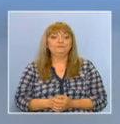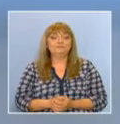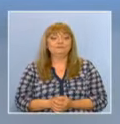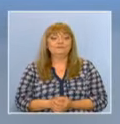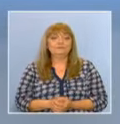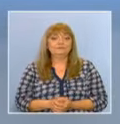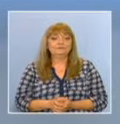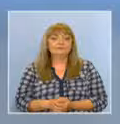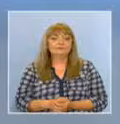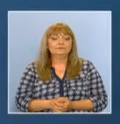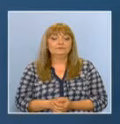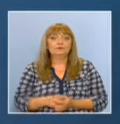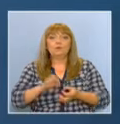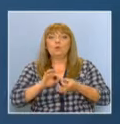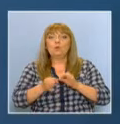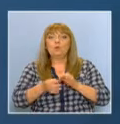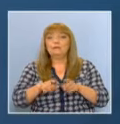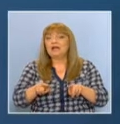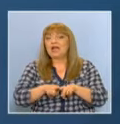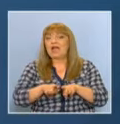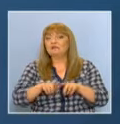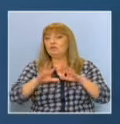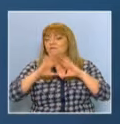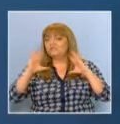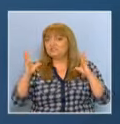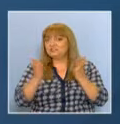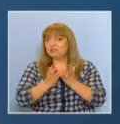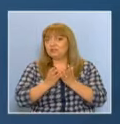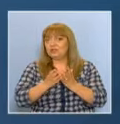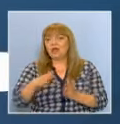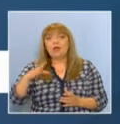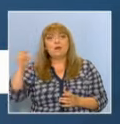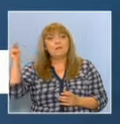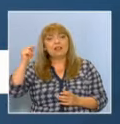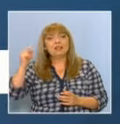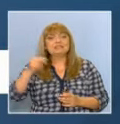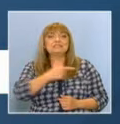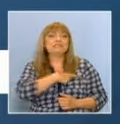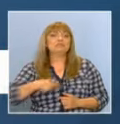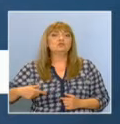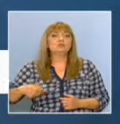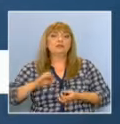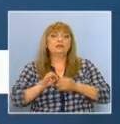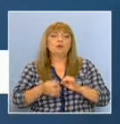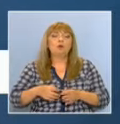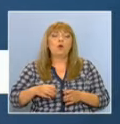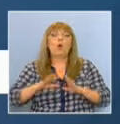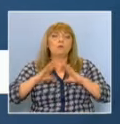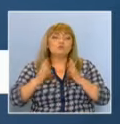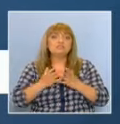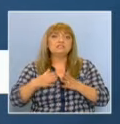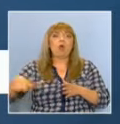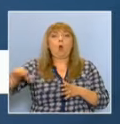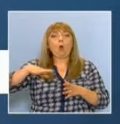историята. А олимпиадата, както всички български национални олимпиади, се състои от три кръга – общински, областен и